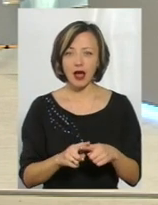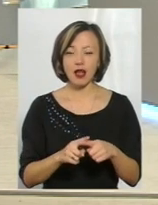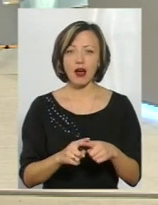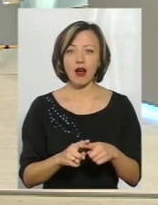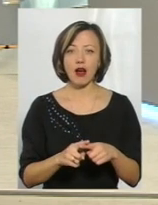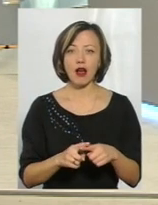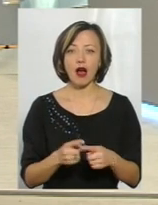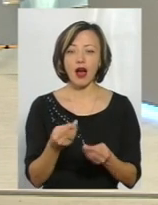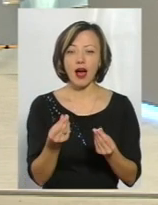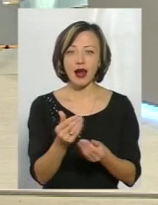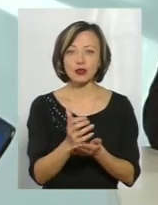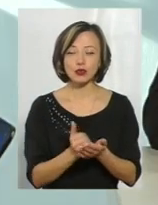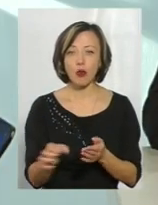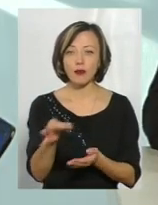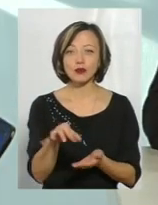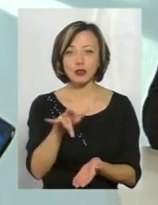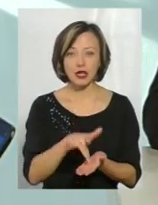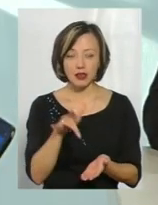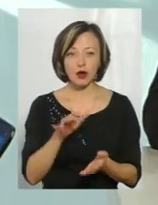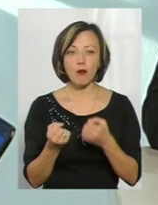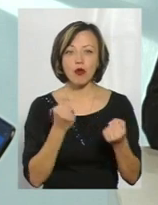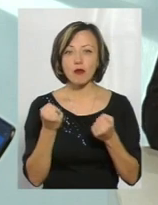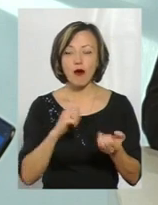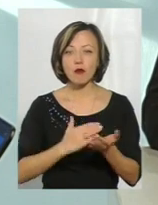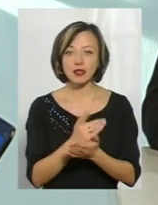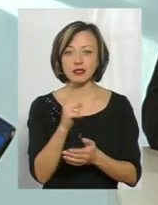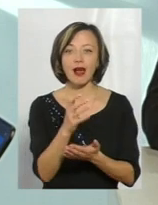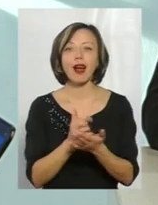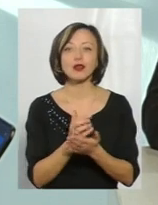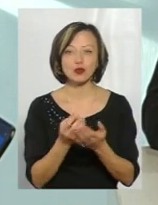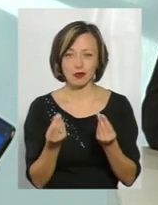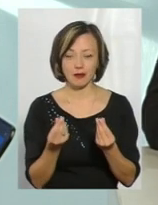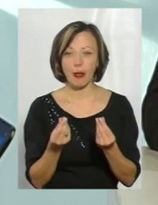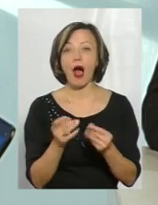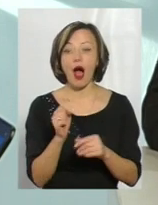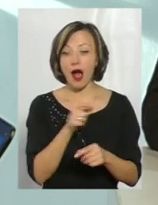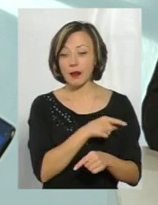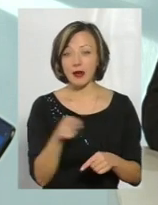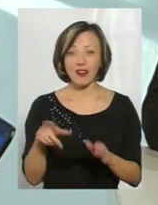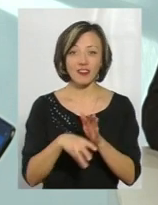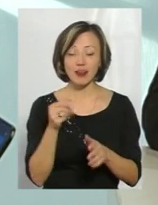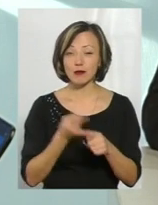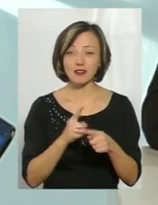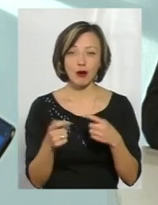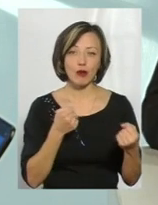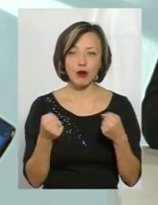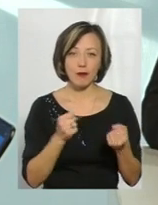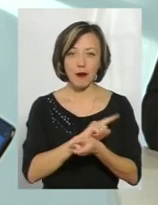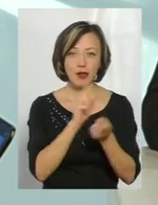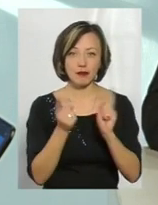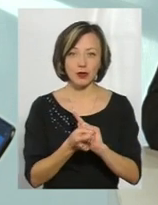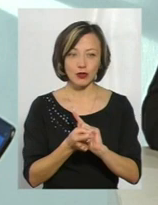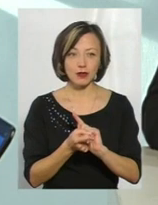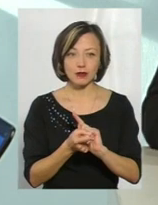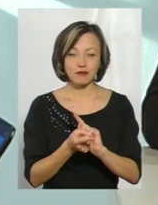ресурси обласного центру. І ну, вся боротьба в політиці за ресурси. А на період виборів ця боротьба перетворюється у